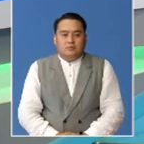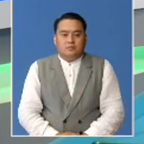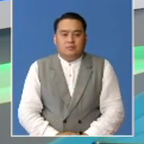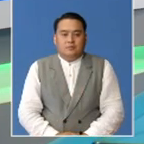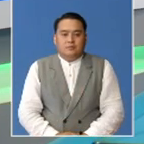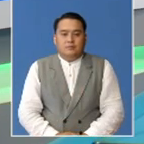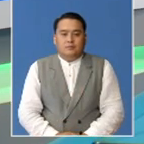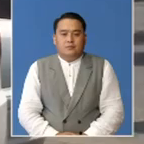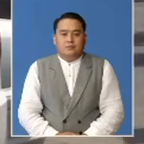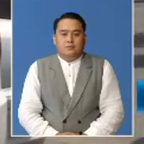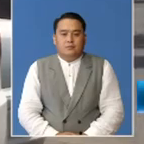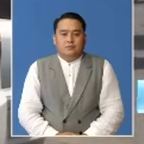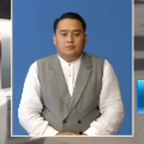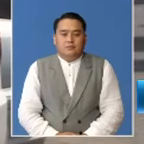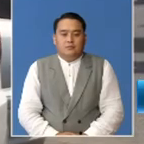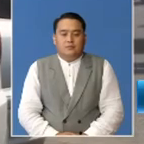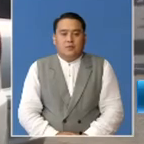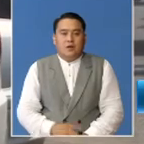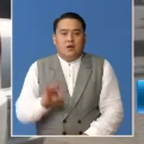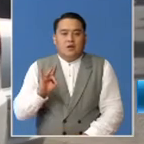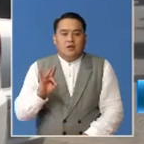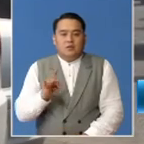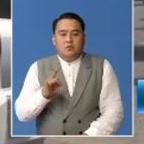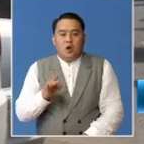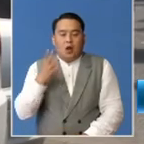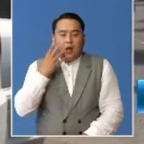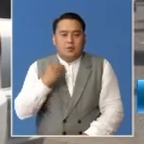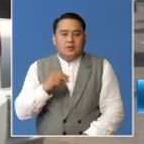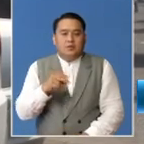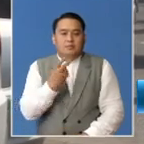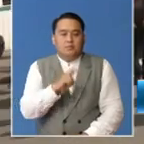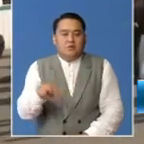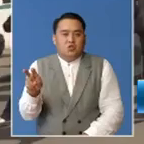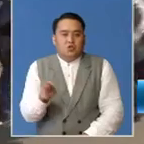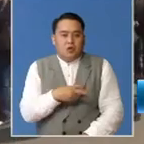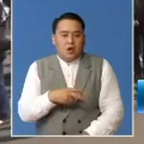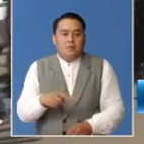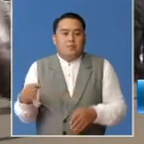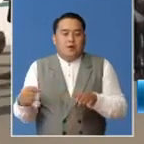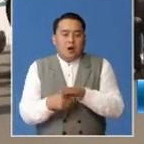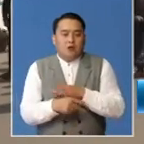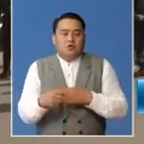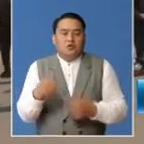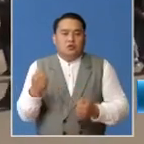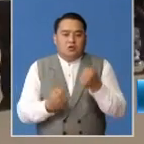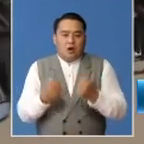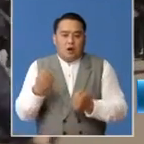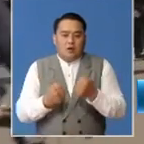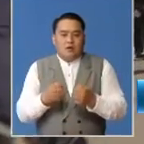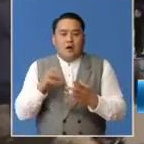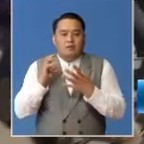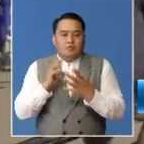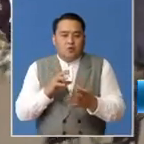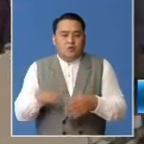района. Автотрасса республиканского значения Алматы-Бишкек. Ежедневно здесь проезжают тысячи автомобилей и десятки